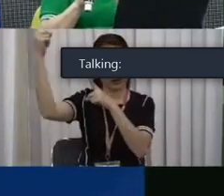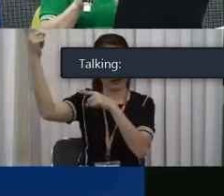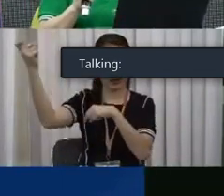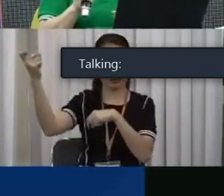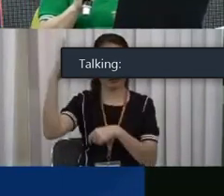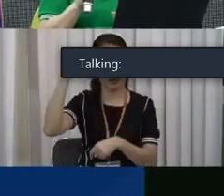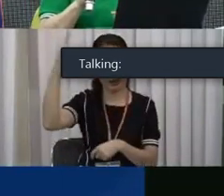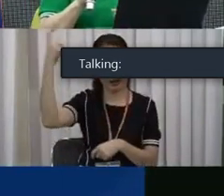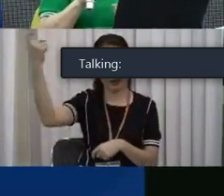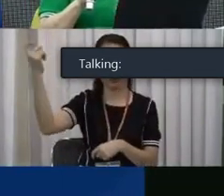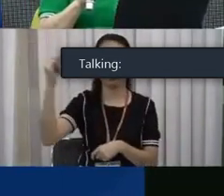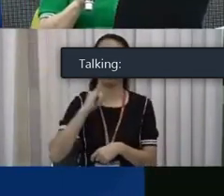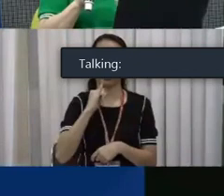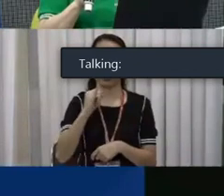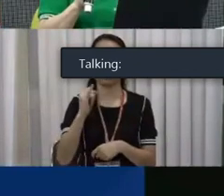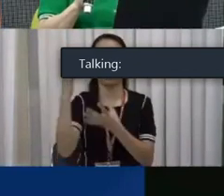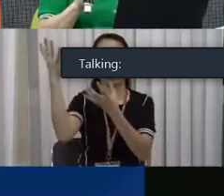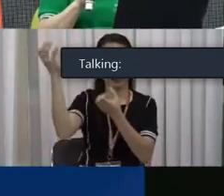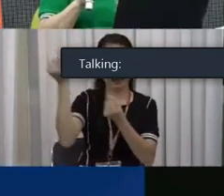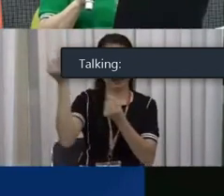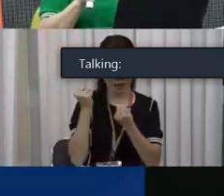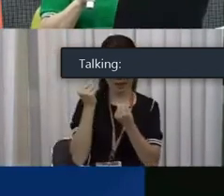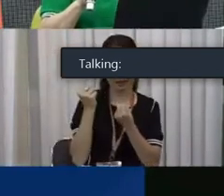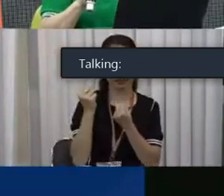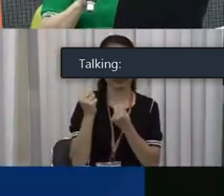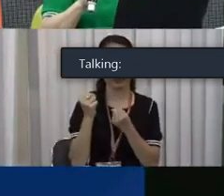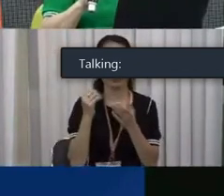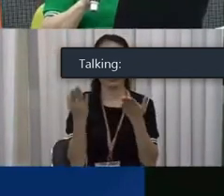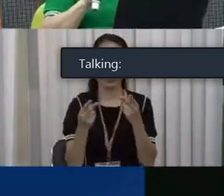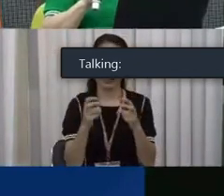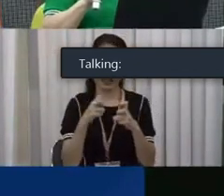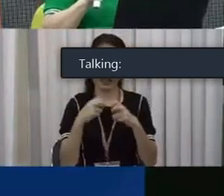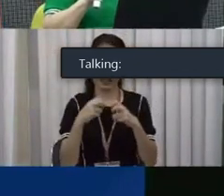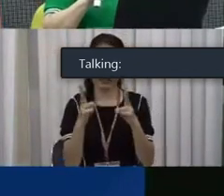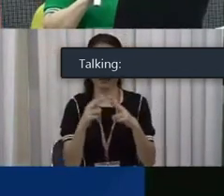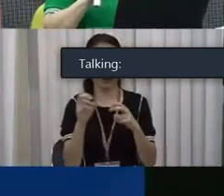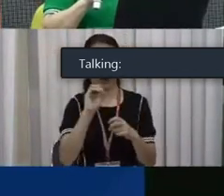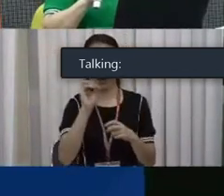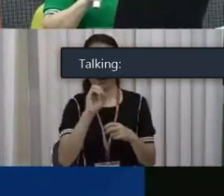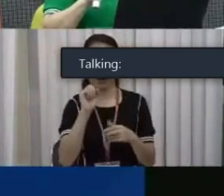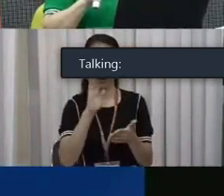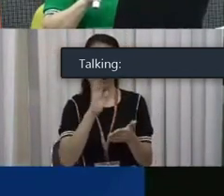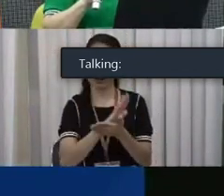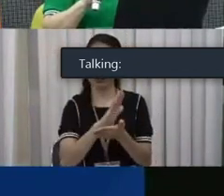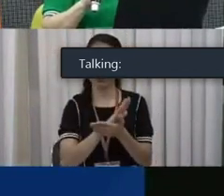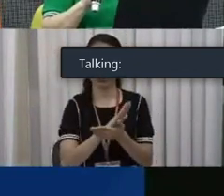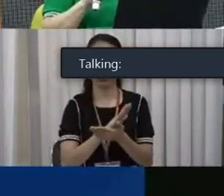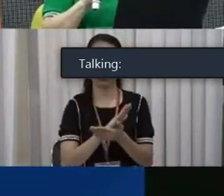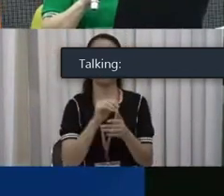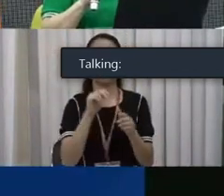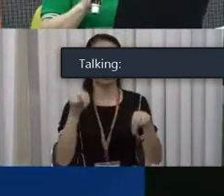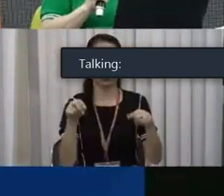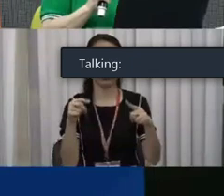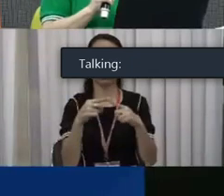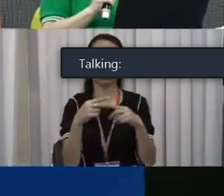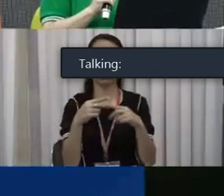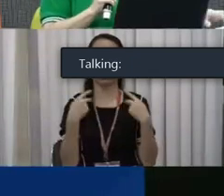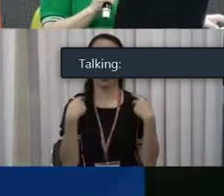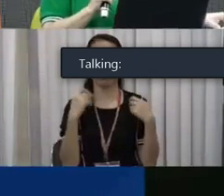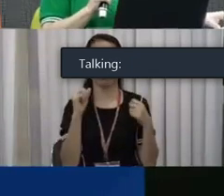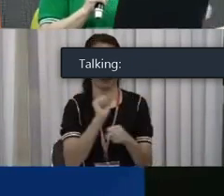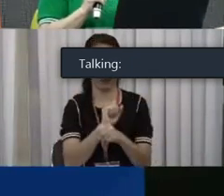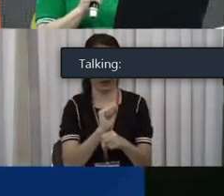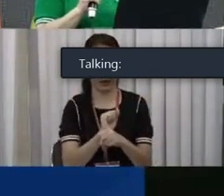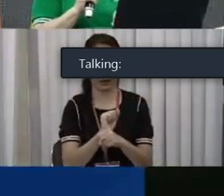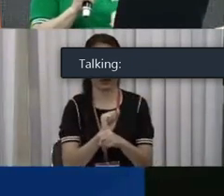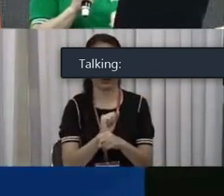ta, nya, bisag wa ta pa-eskwela ha, kinahanglan ta mo trabaho kung naatay mga skills, para matuman